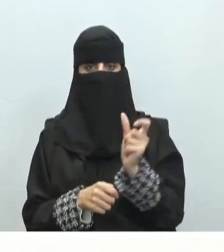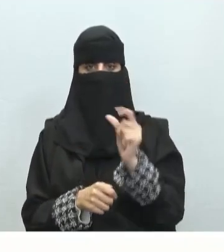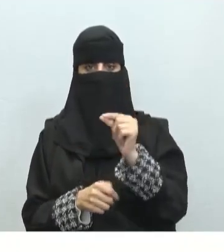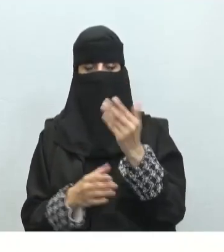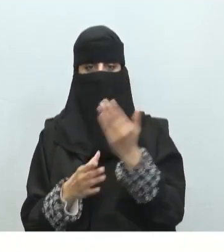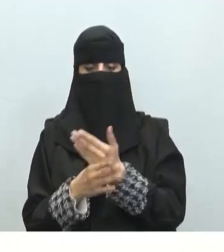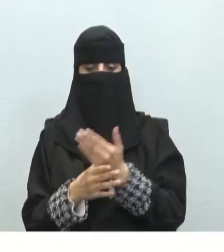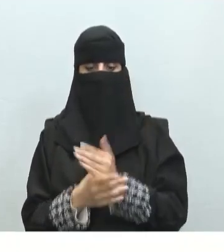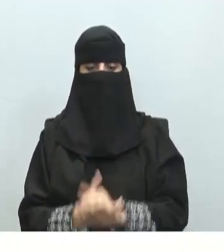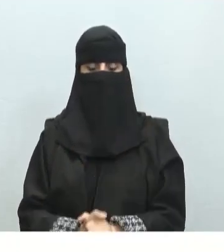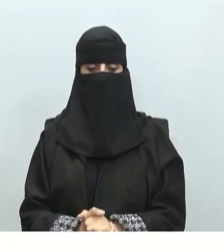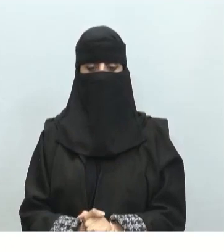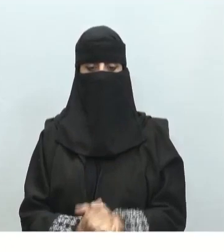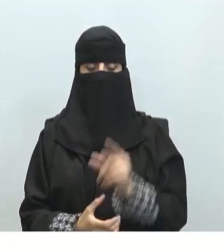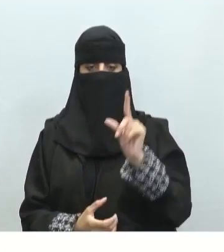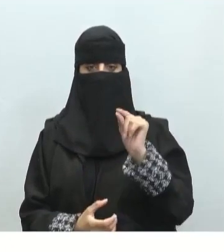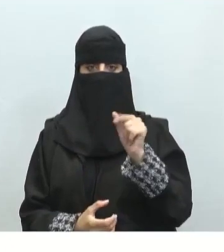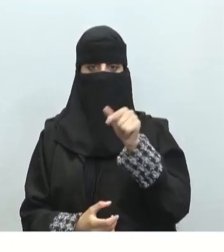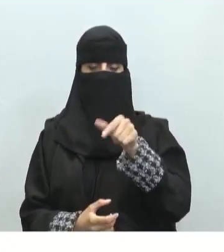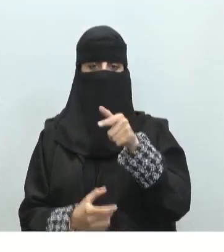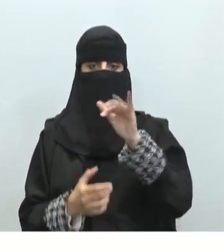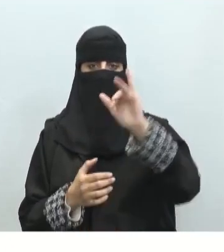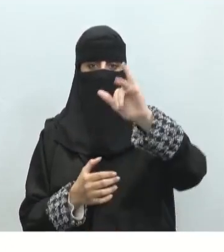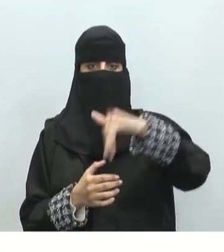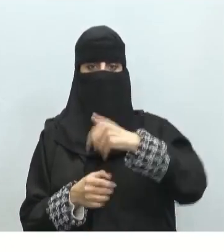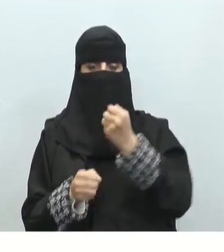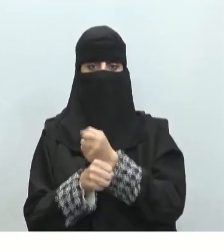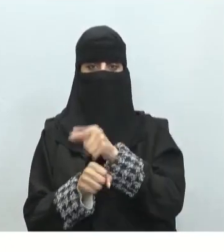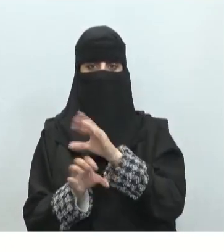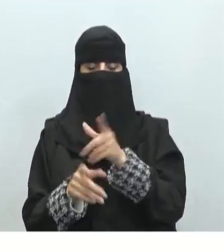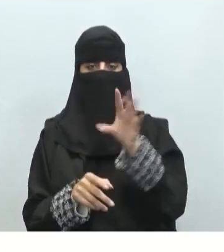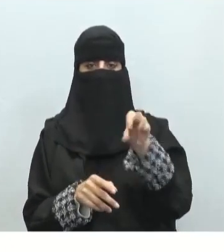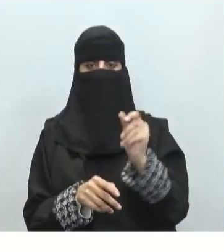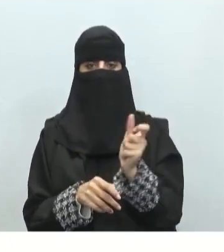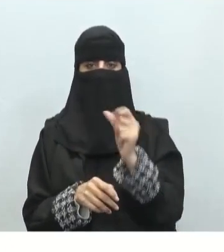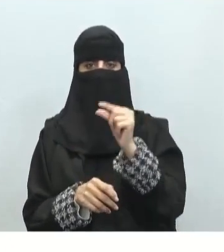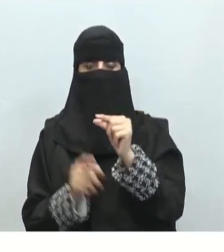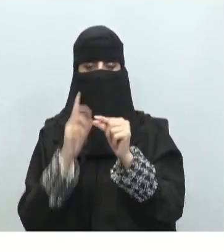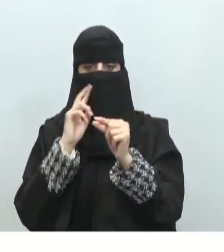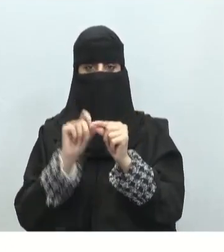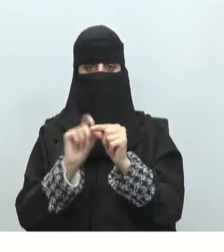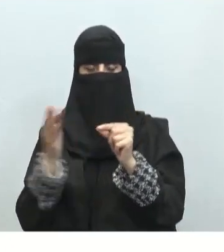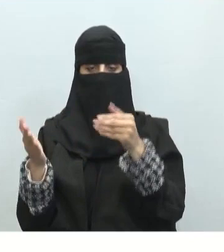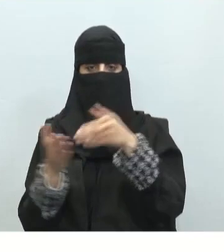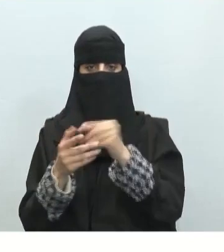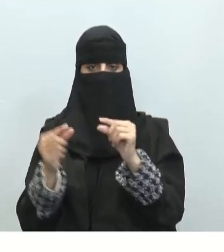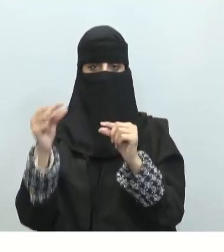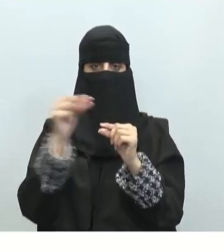لماذا بارك الله فيكم لانها هي التي قامت بالفعل اذا رجعت الفعل